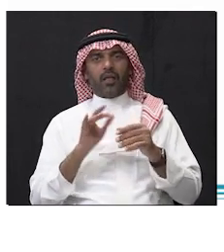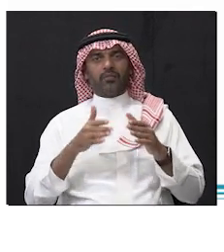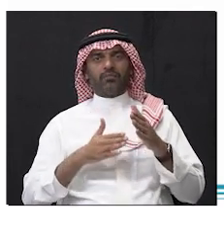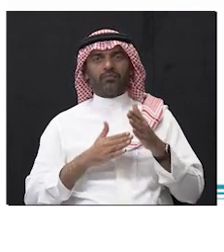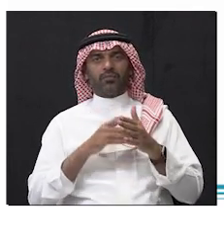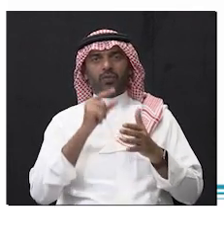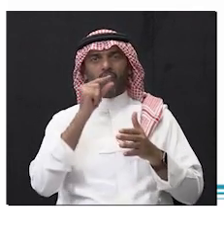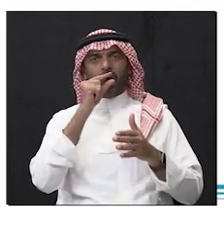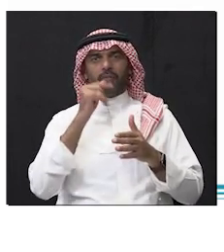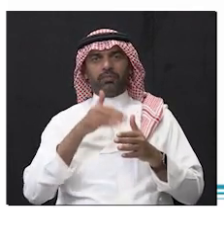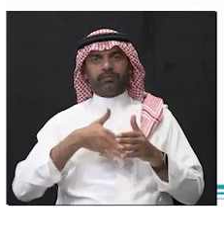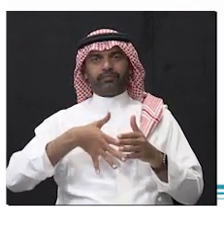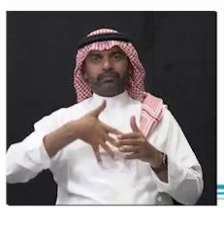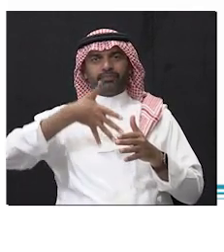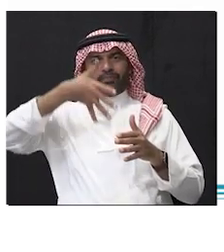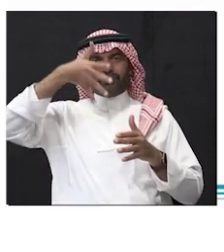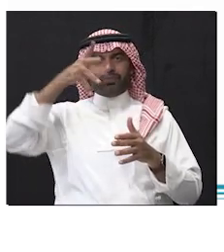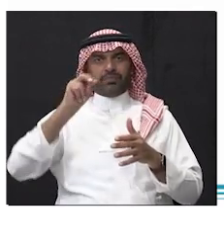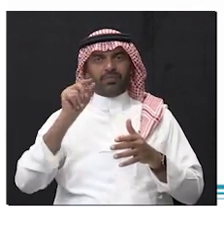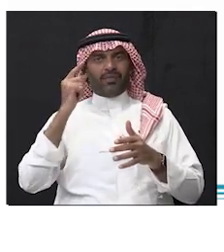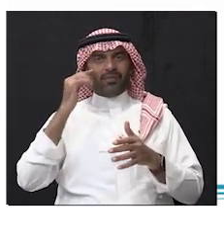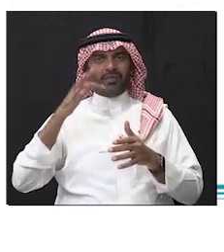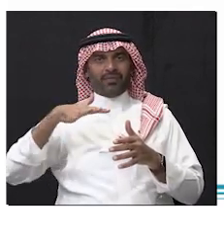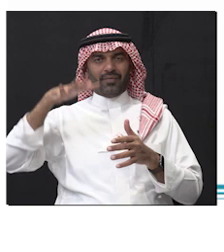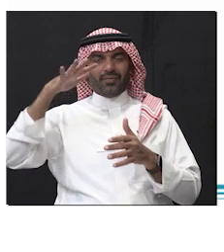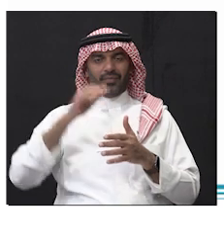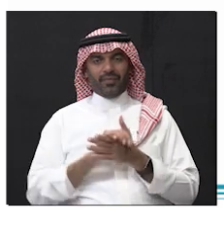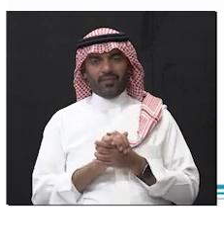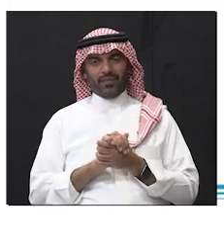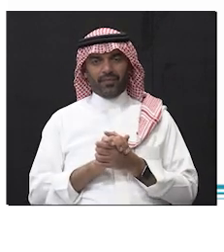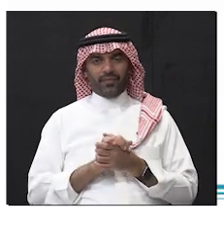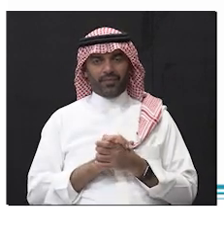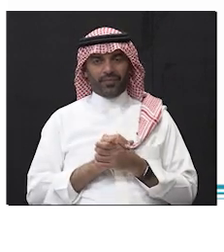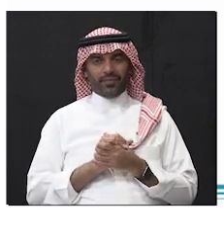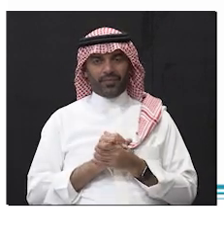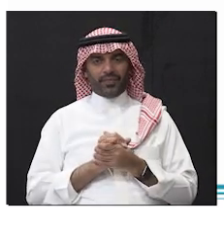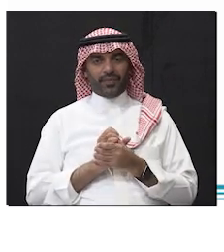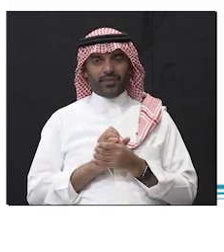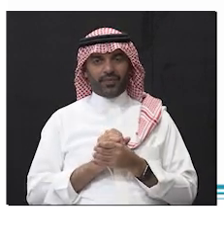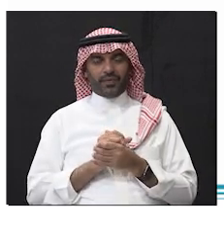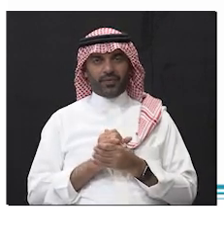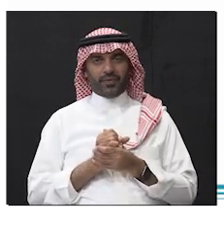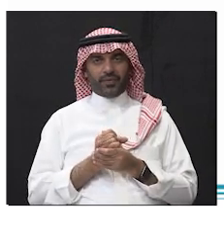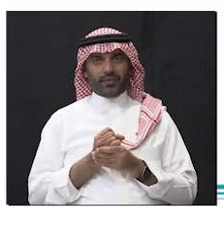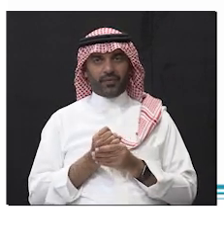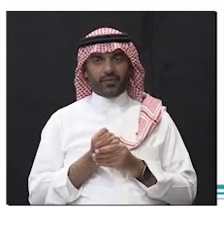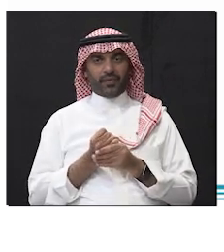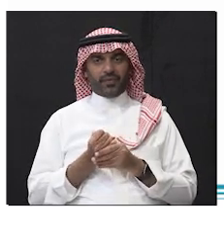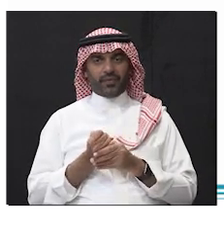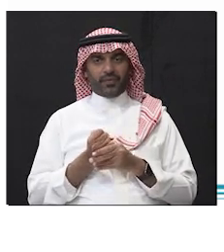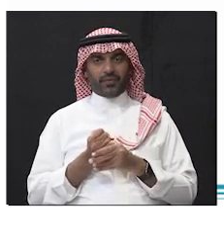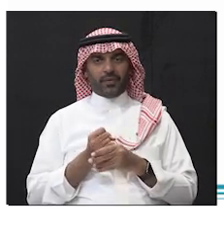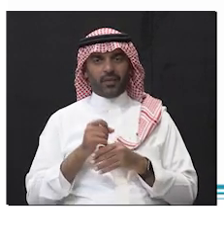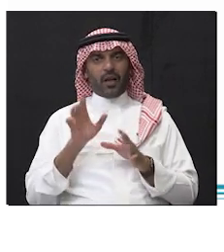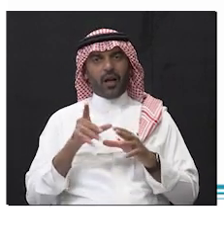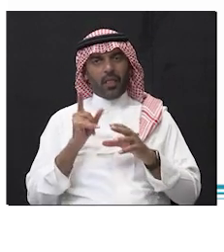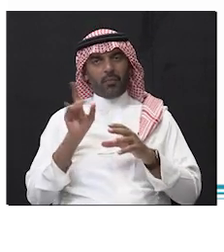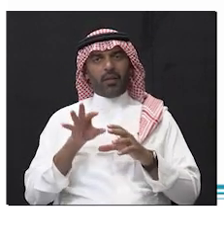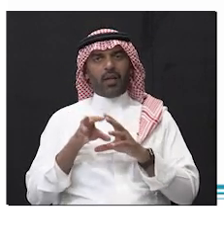جرادة بالغة أو حشرة بالغة، ولابد أيضا أنها تمر من الحورية إلى الجرادة البالغة أيضا